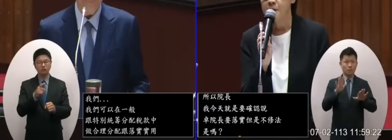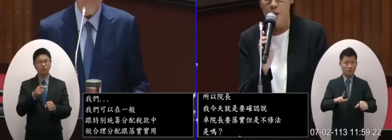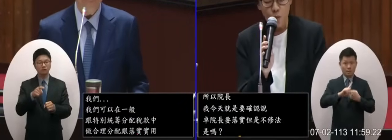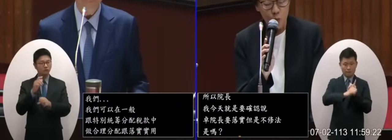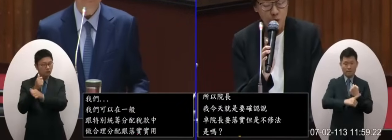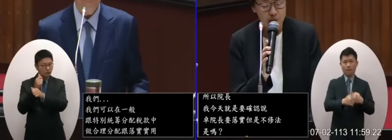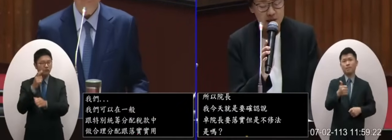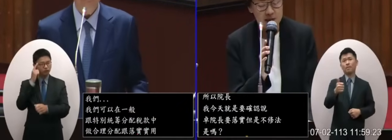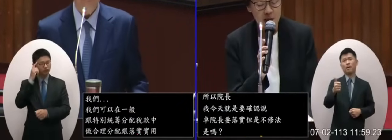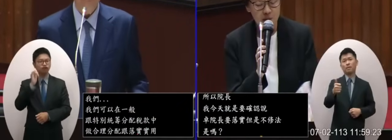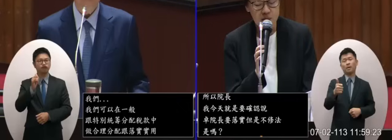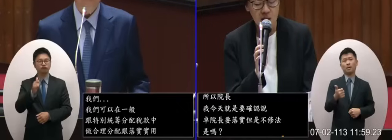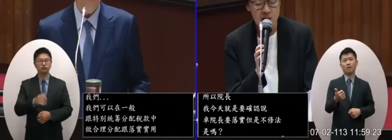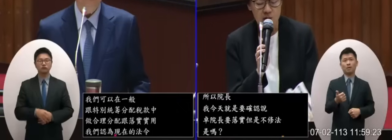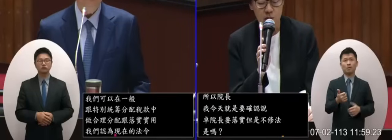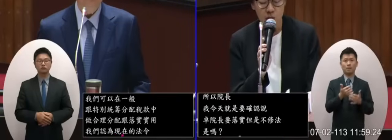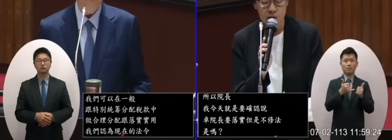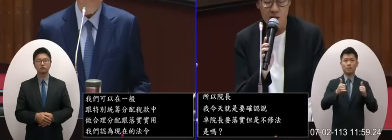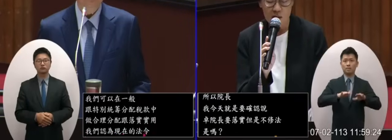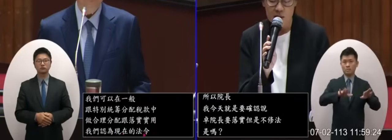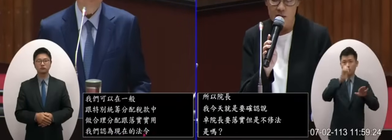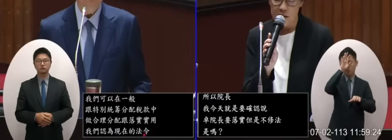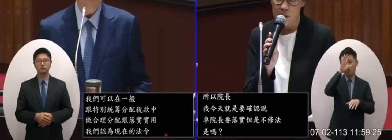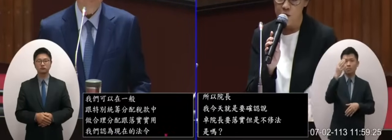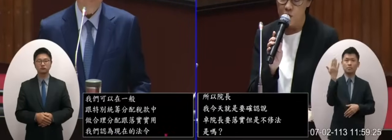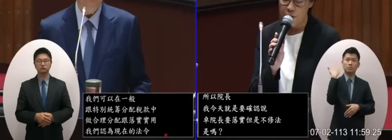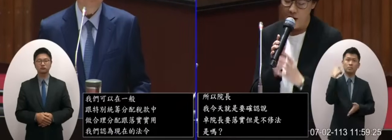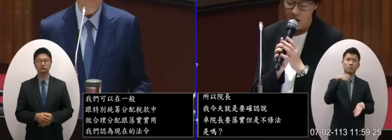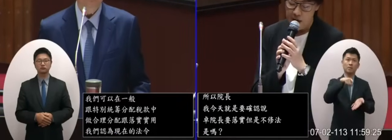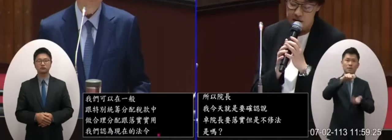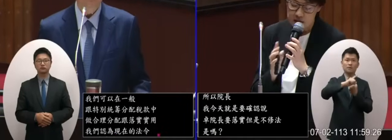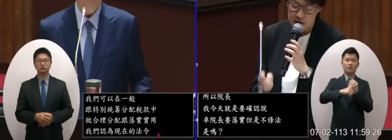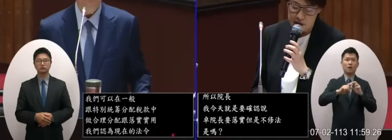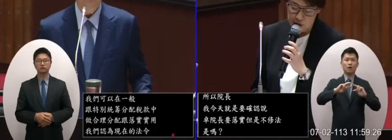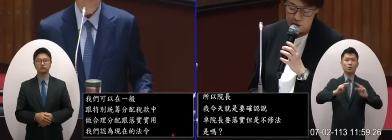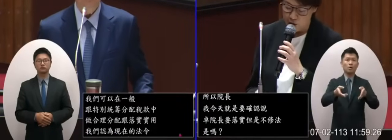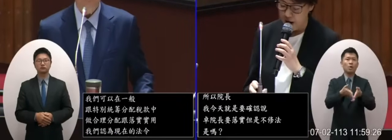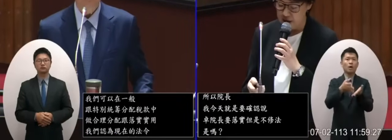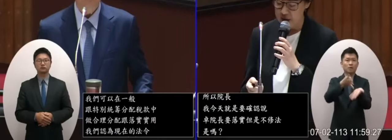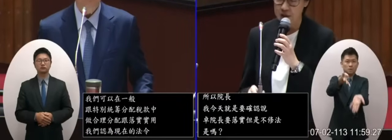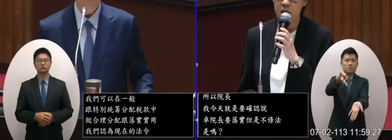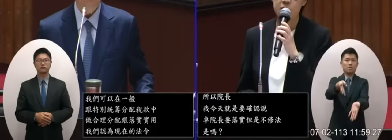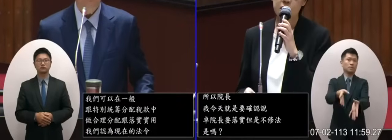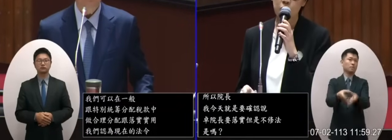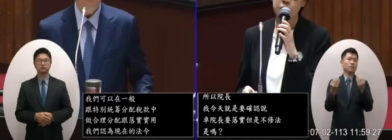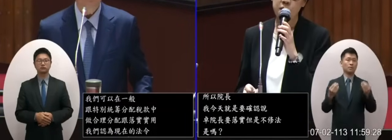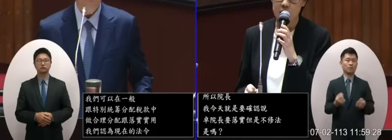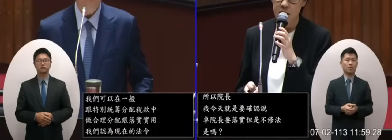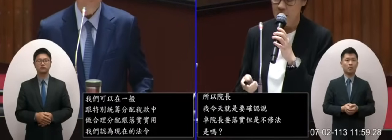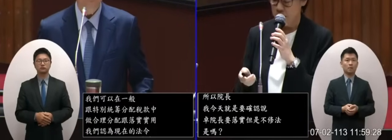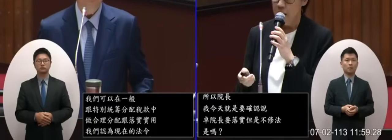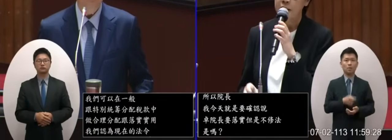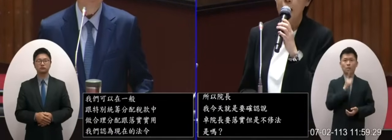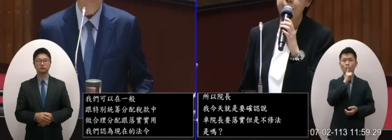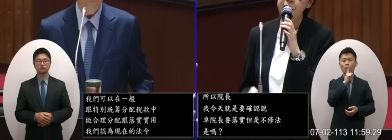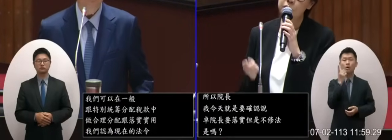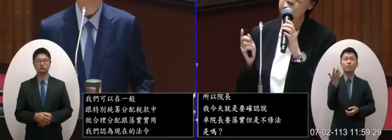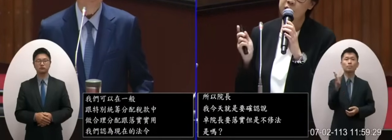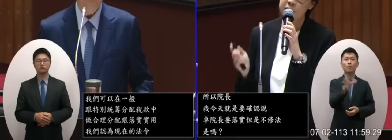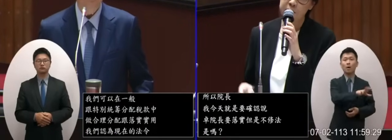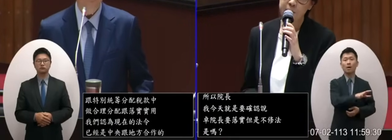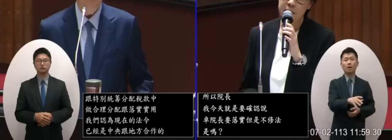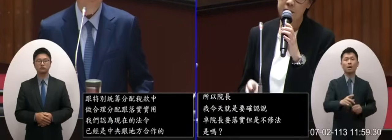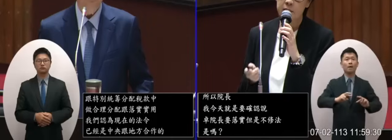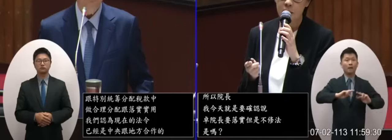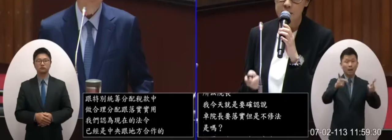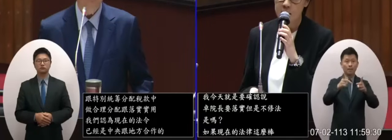法律这么棒，民进党当年就不用提了四次的修法，这四次的修法讲调都是一样，改变